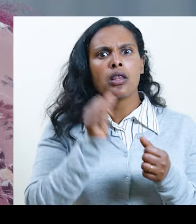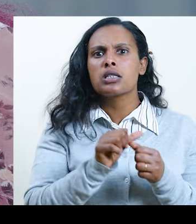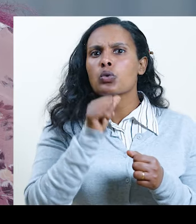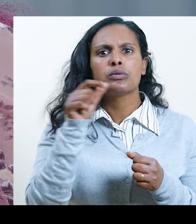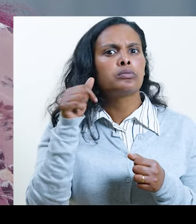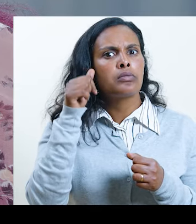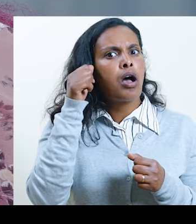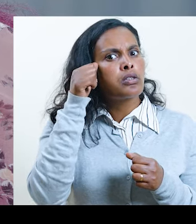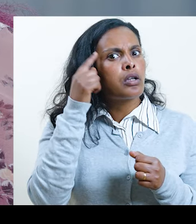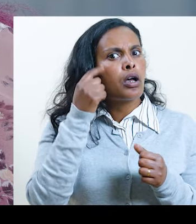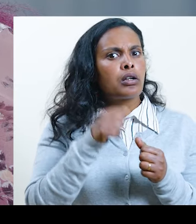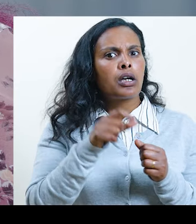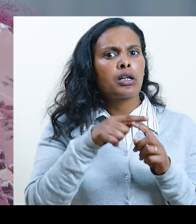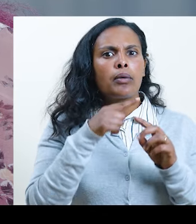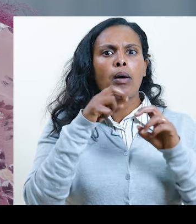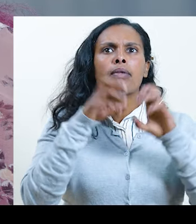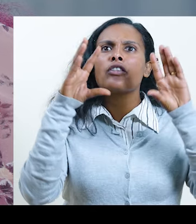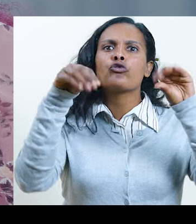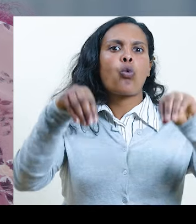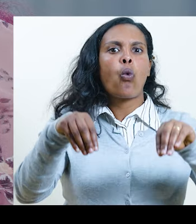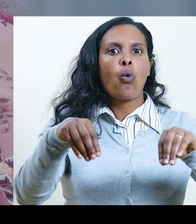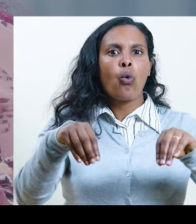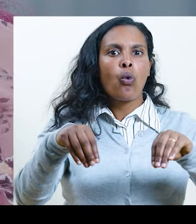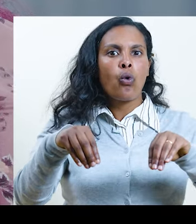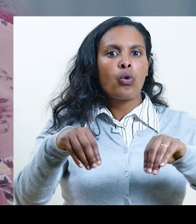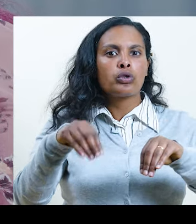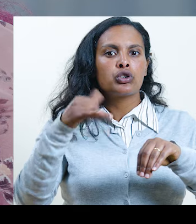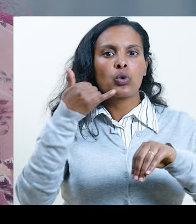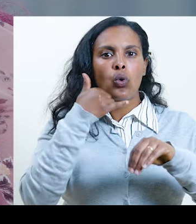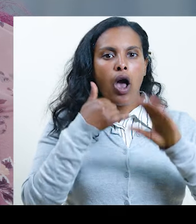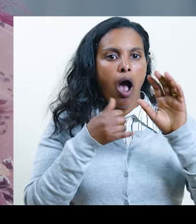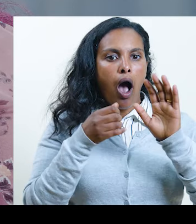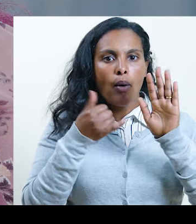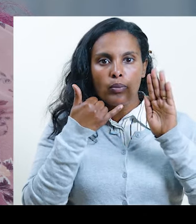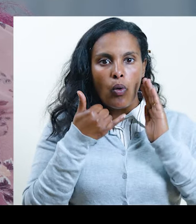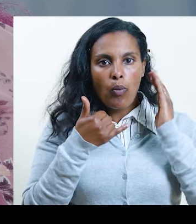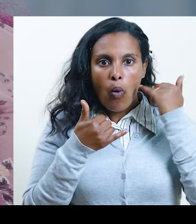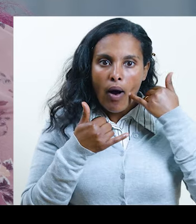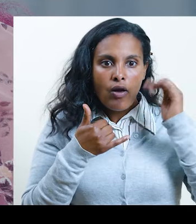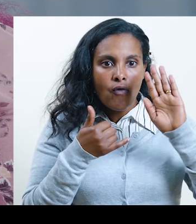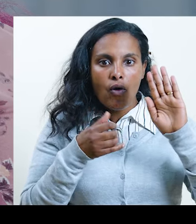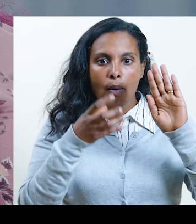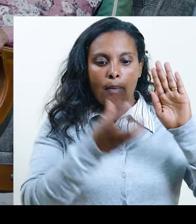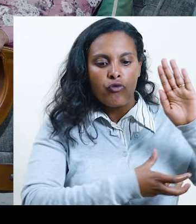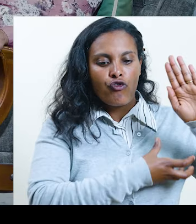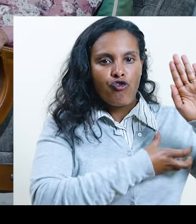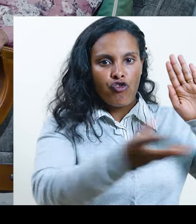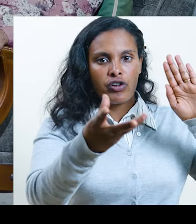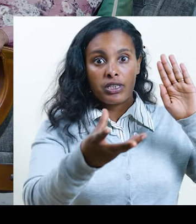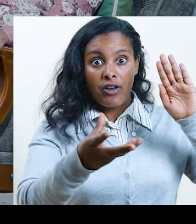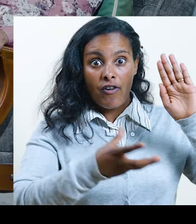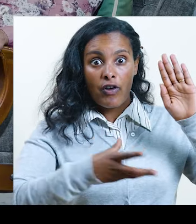አታስታውስም ሲደፋባት፣ እንዴት መብራት አጥፍቶ ስልኩን አብርቶ ፊቷ ላይ ማስታጠቢያ ላይ